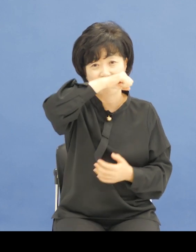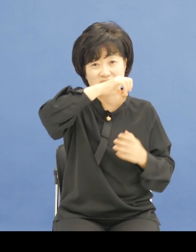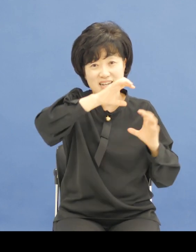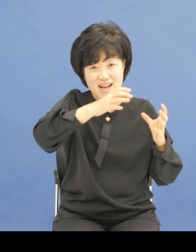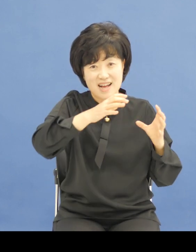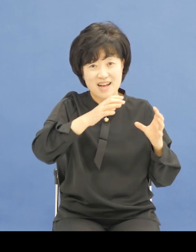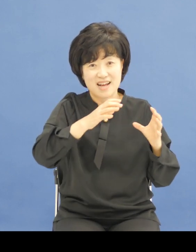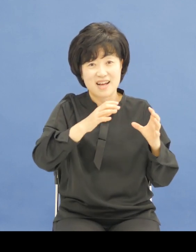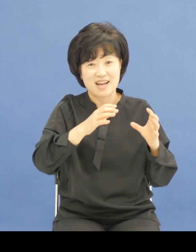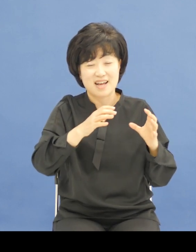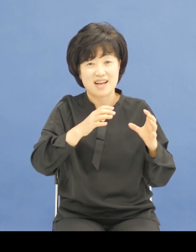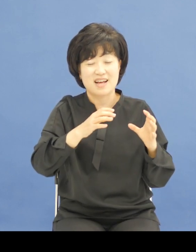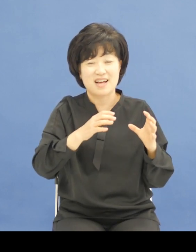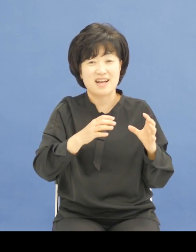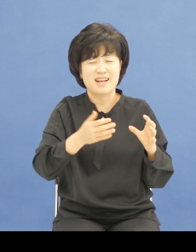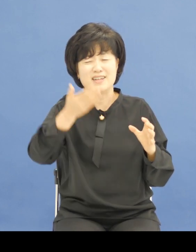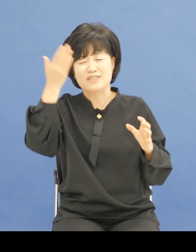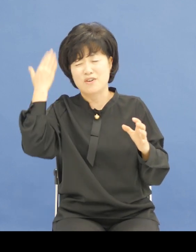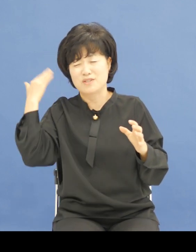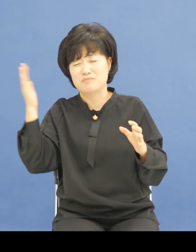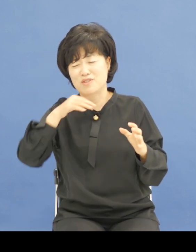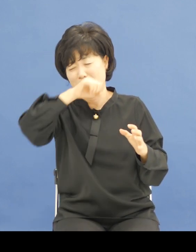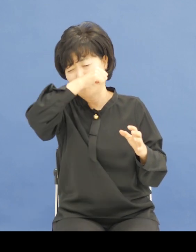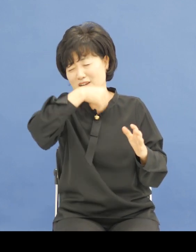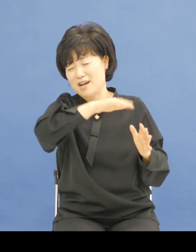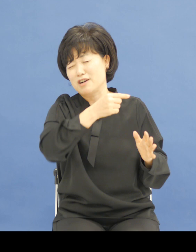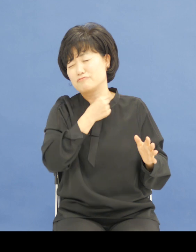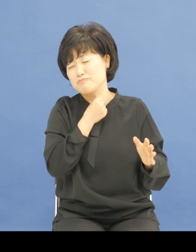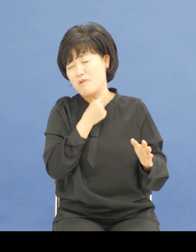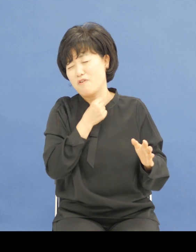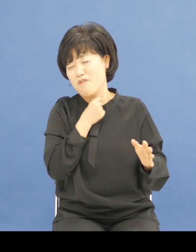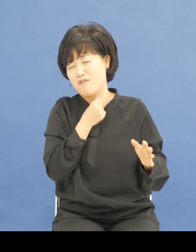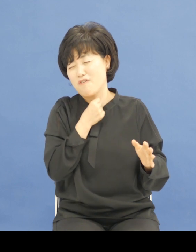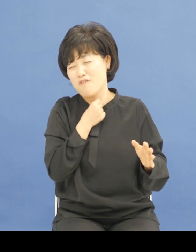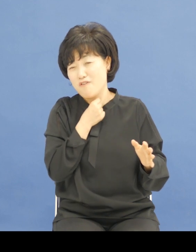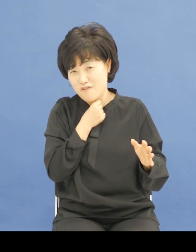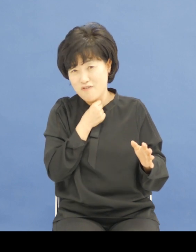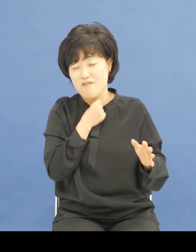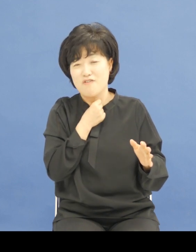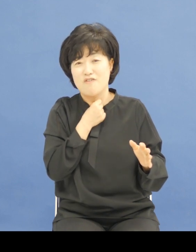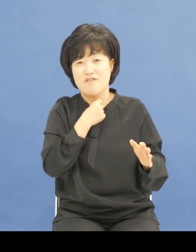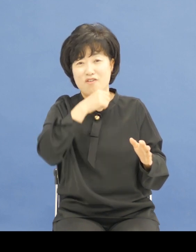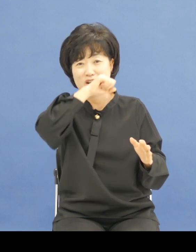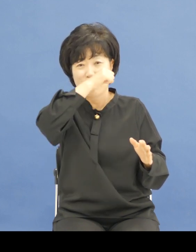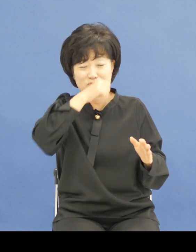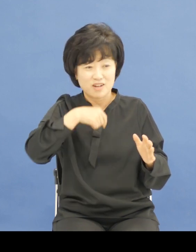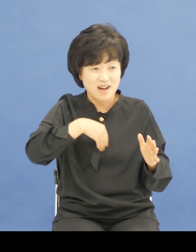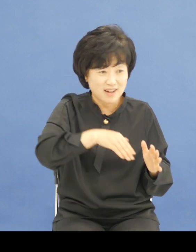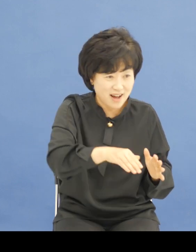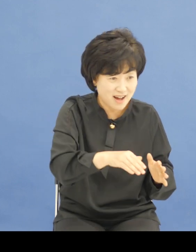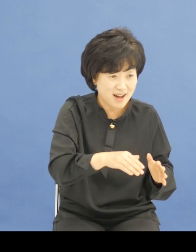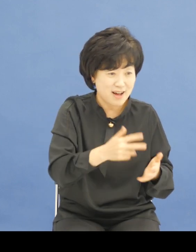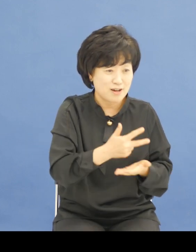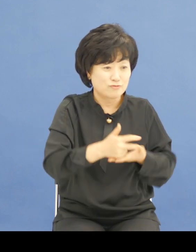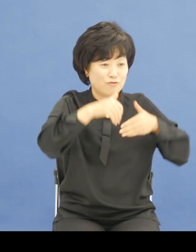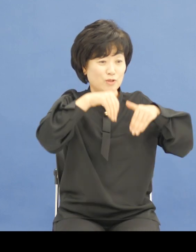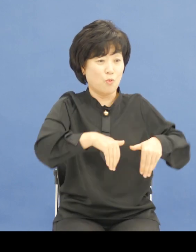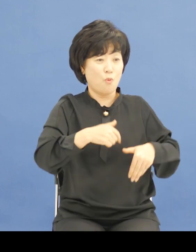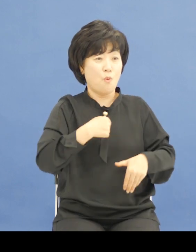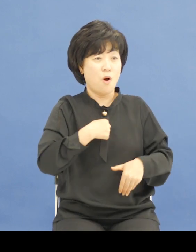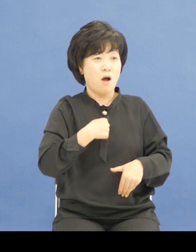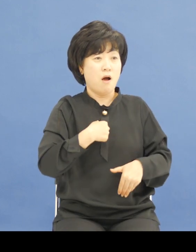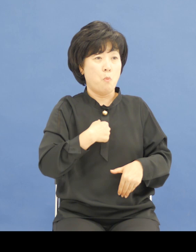가서 아프리카 그 전에도 난 가고 싶었던 사람인데 가서 뭐 멋있는데 주의 종이라는 그런